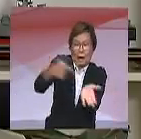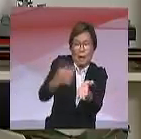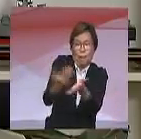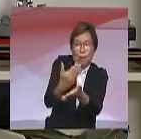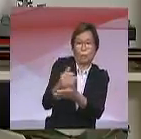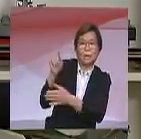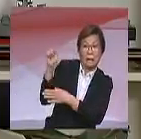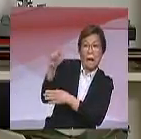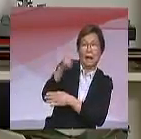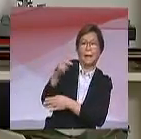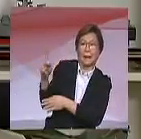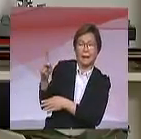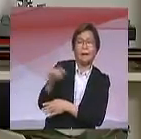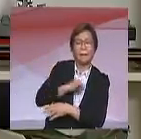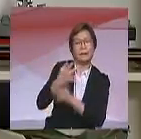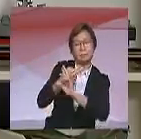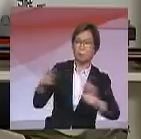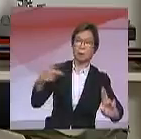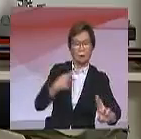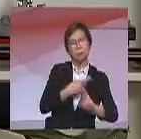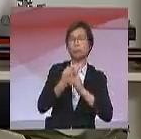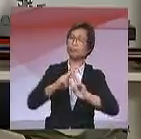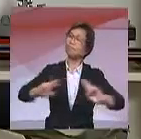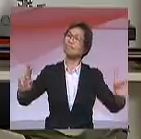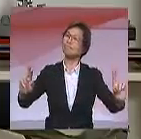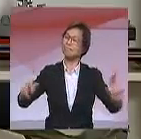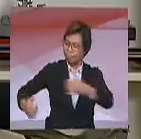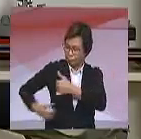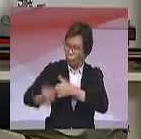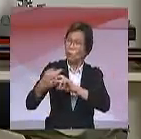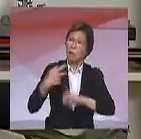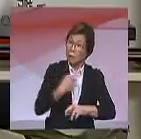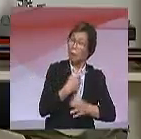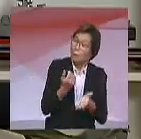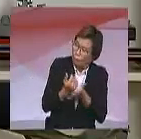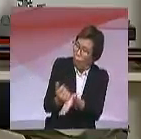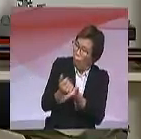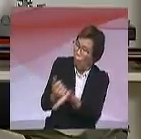Medan. Dan kita bersedia. Kita bersedia untuk membantu